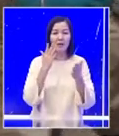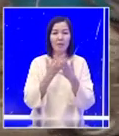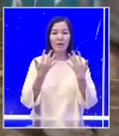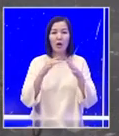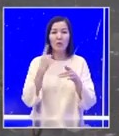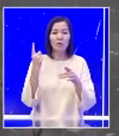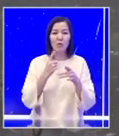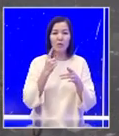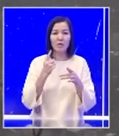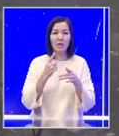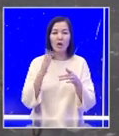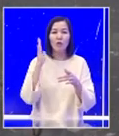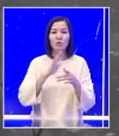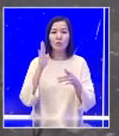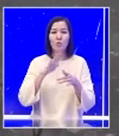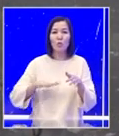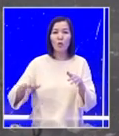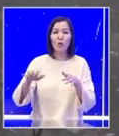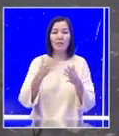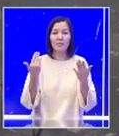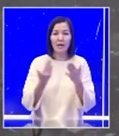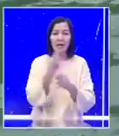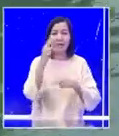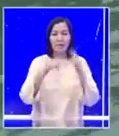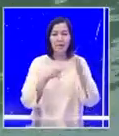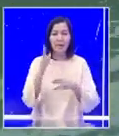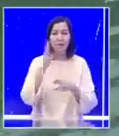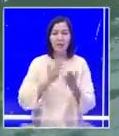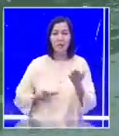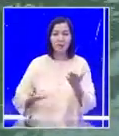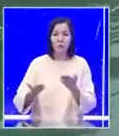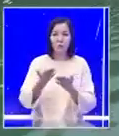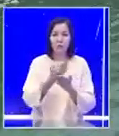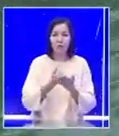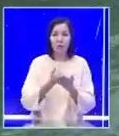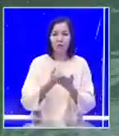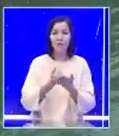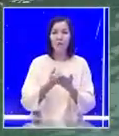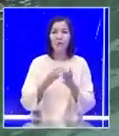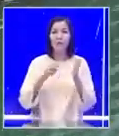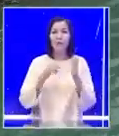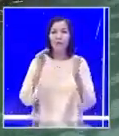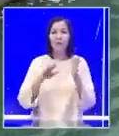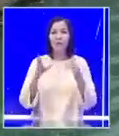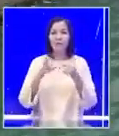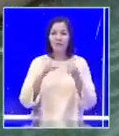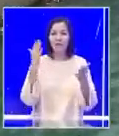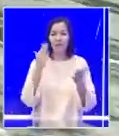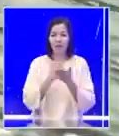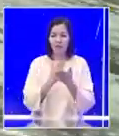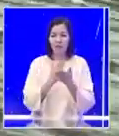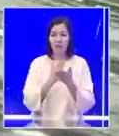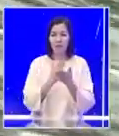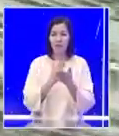асыға тосқаны су қоймас еді. Ол да қайта салынды. Қазір су жинап жатыр. Етекте 7000 гектар жер айналымға